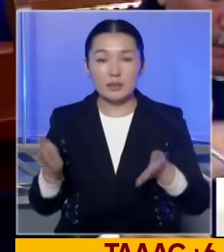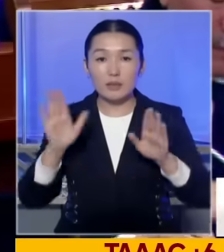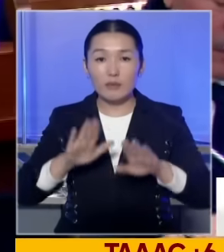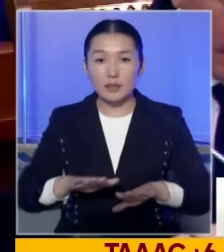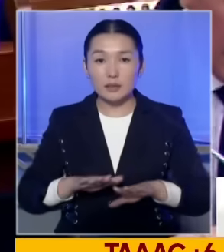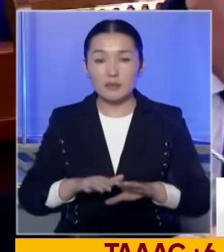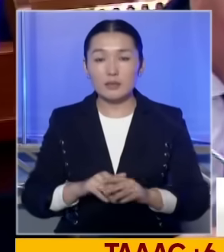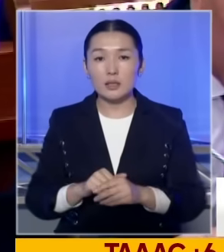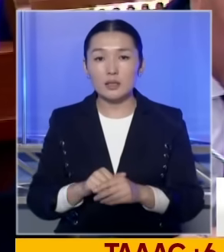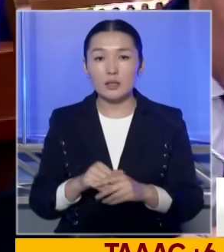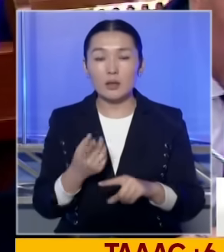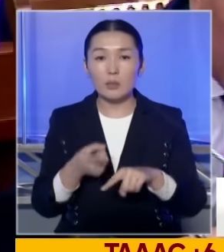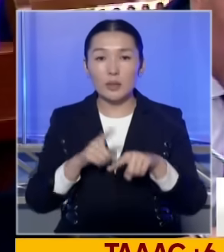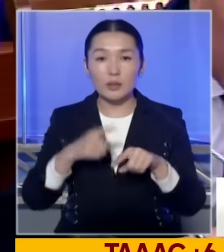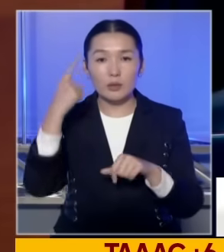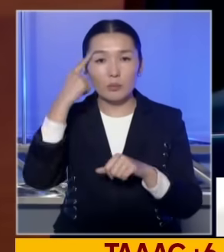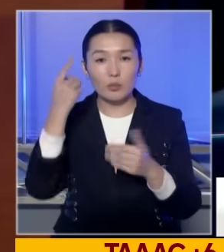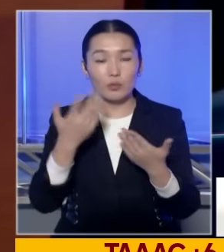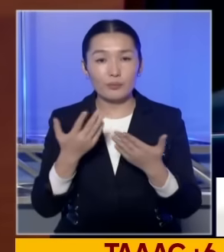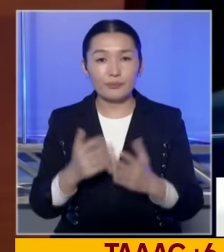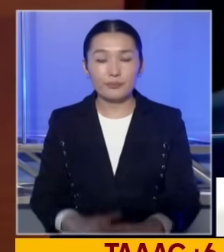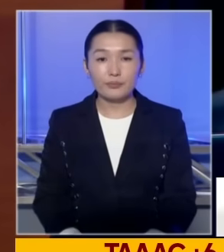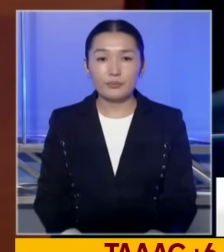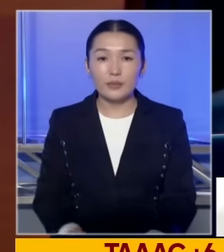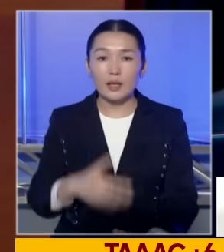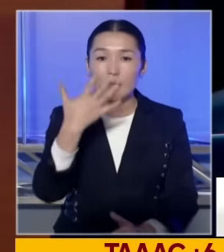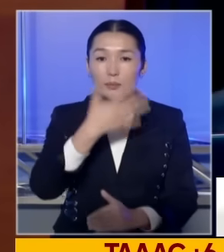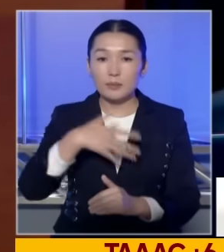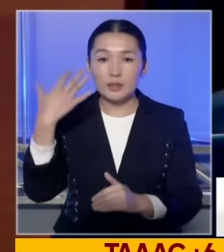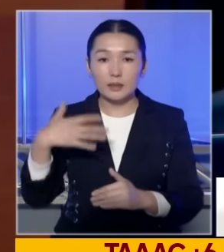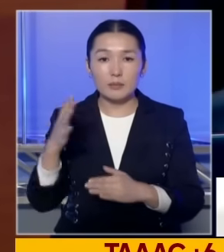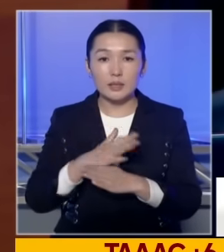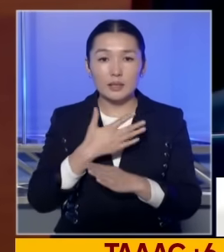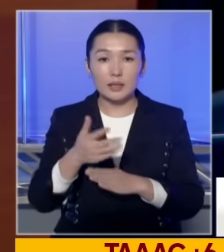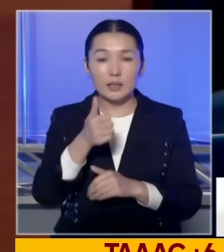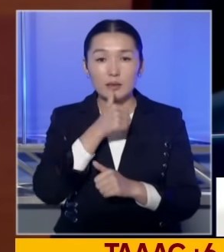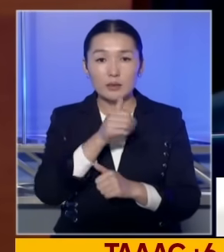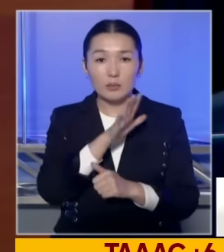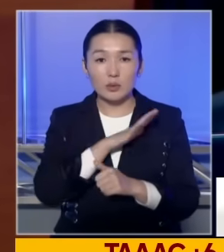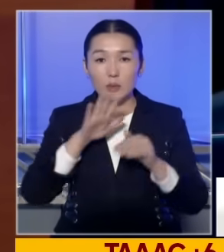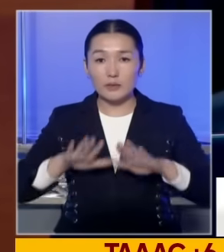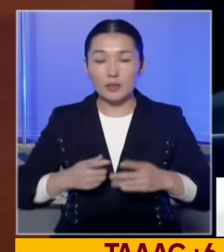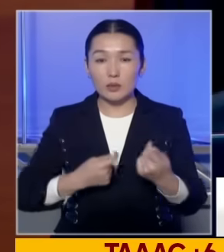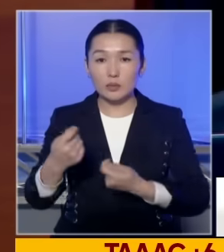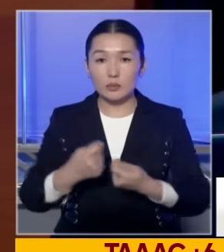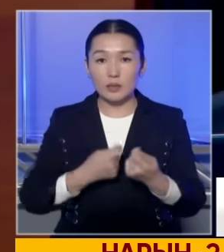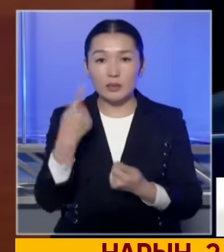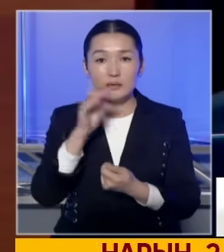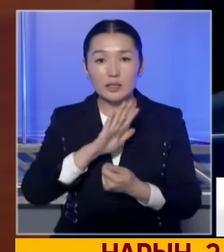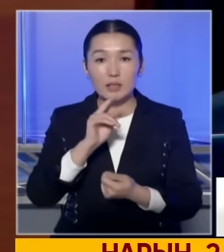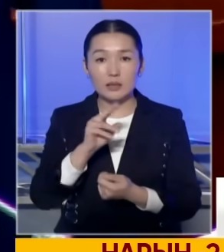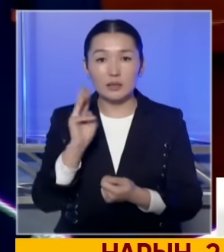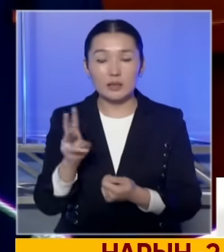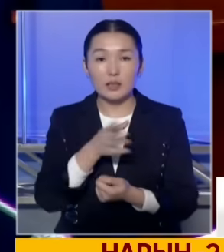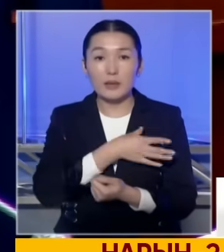калтырып койсок, ушул боюнча сиздин оюңуз кандай негизи? Эл өлүгө бөлүп көрдүк. Жергиликтүү бийликтегилер бир да ККМ койбой